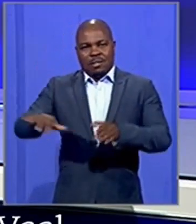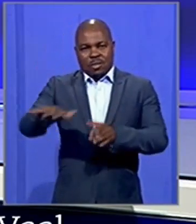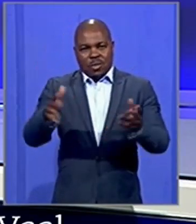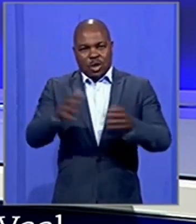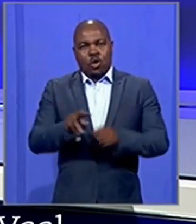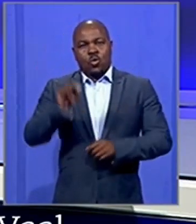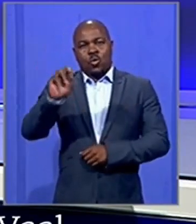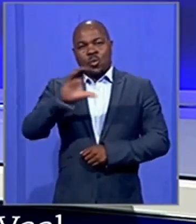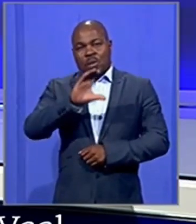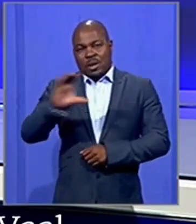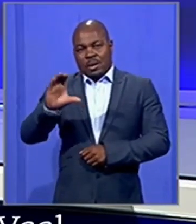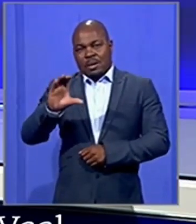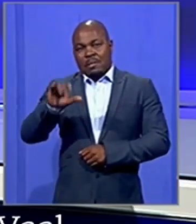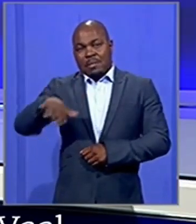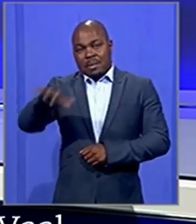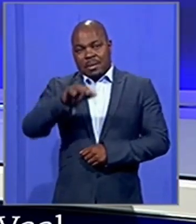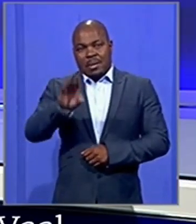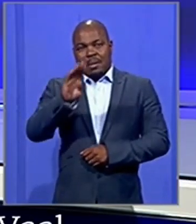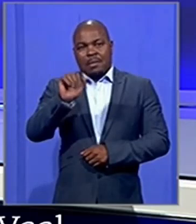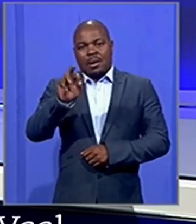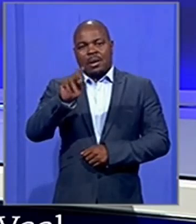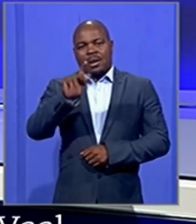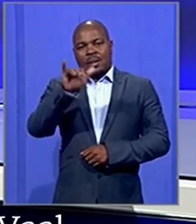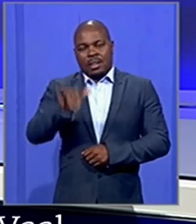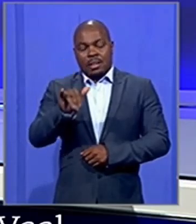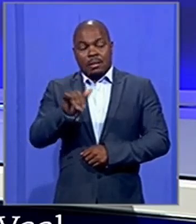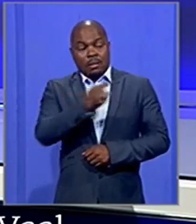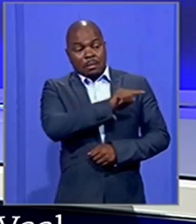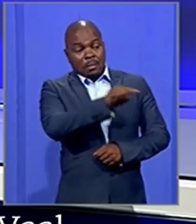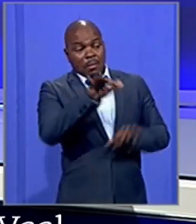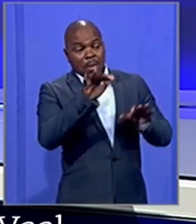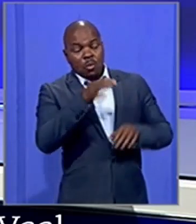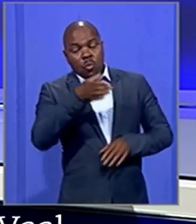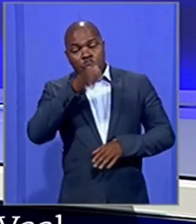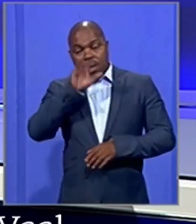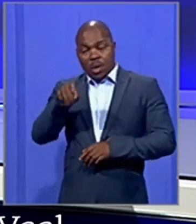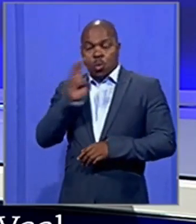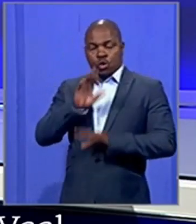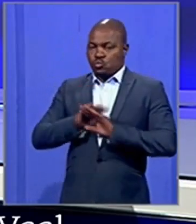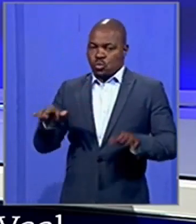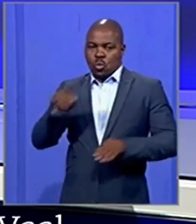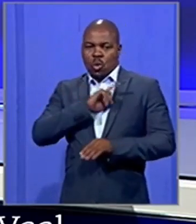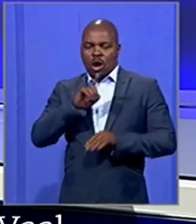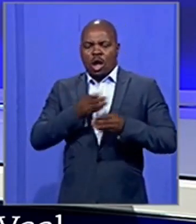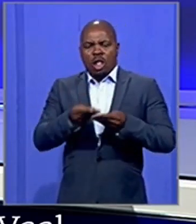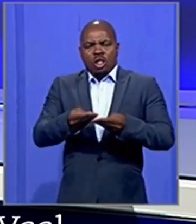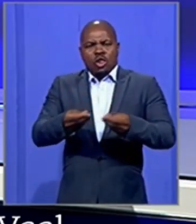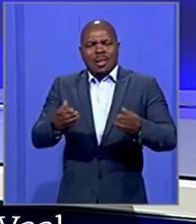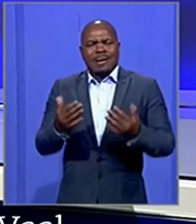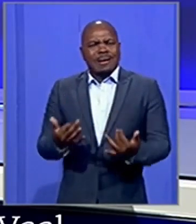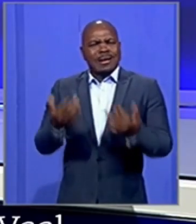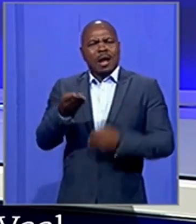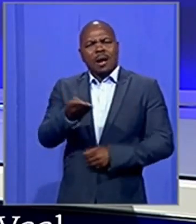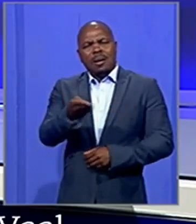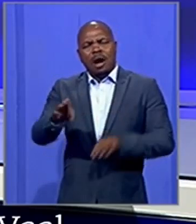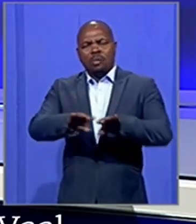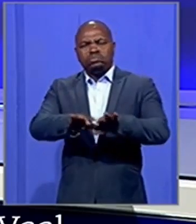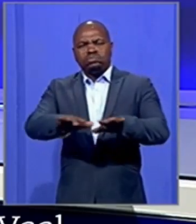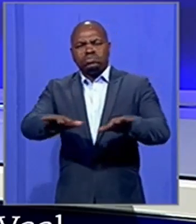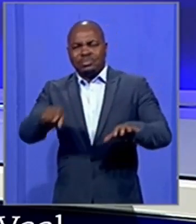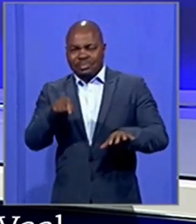Cape gore ba seke ba nwa metse go tšwa nokeng ka morago ga go lemogwa ga bolele bjo botala. Bolele bjo